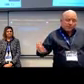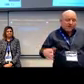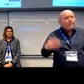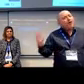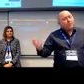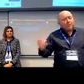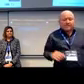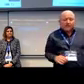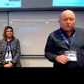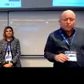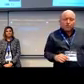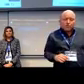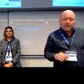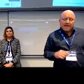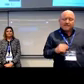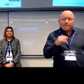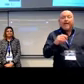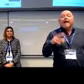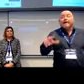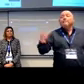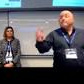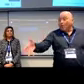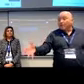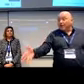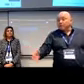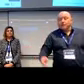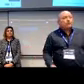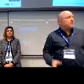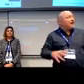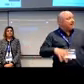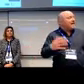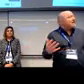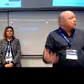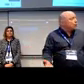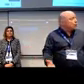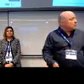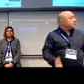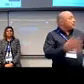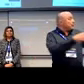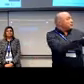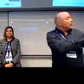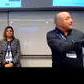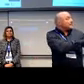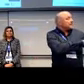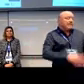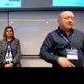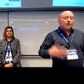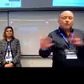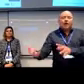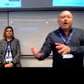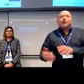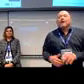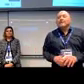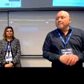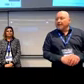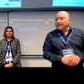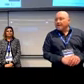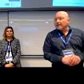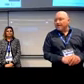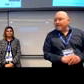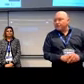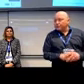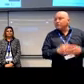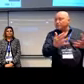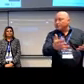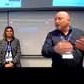exercices pour qu'ils soient, comme on l'a dit tantôt, plus complexes. Et on est là aujourd'hui dans la phase 2 parce qu'on a terminé la phase 1, on entame